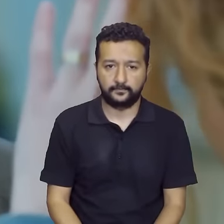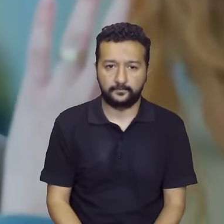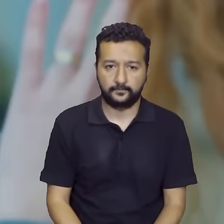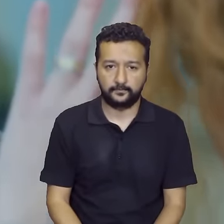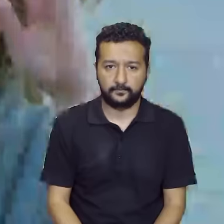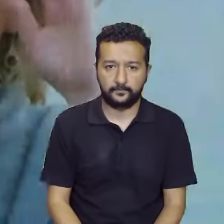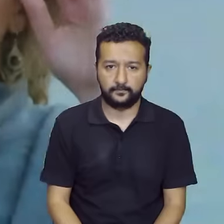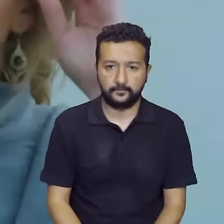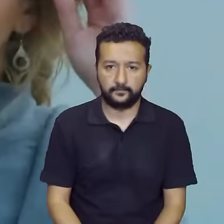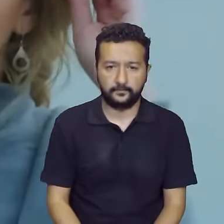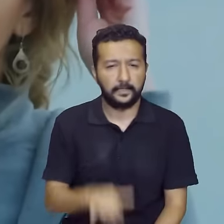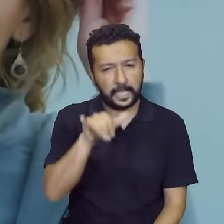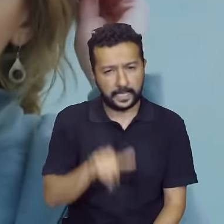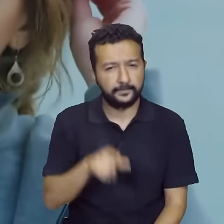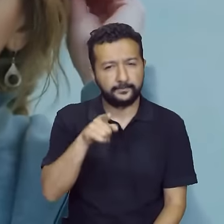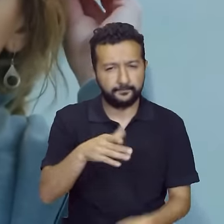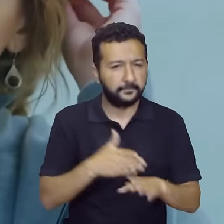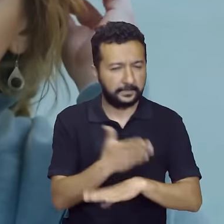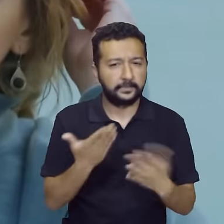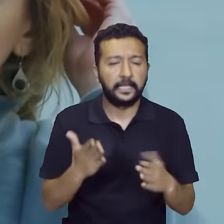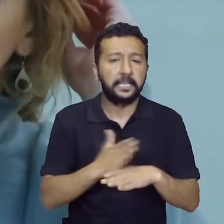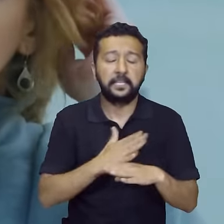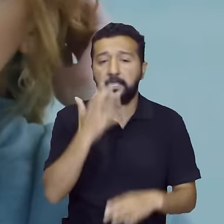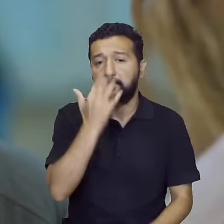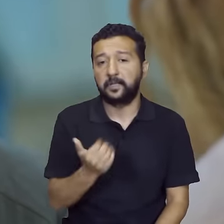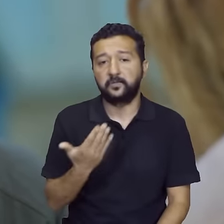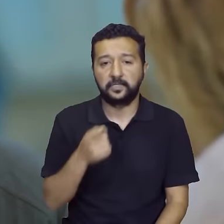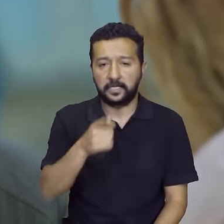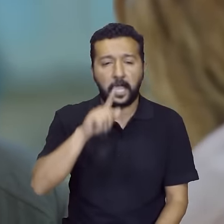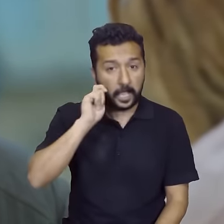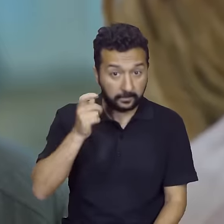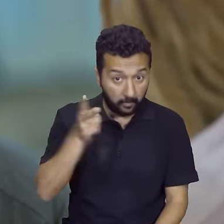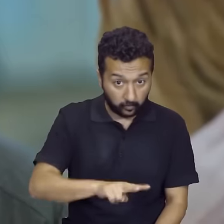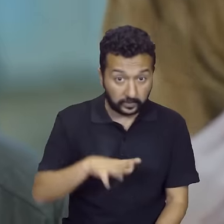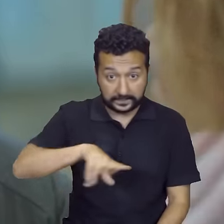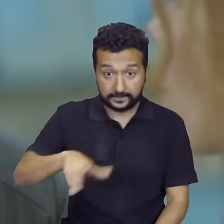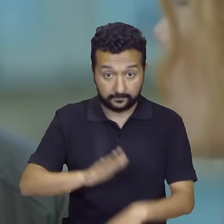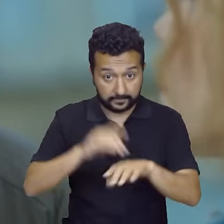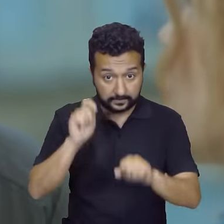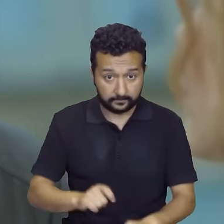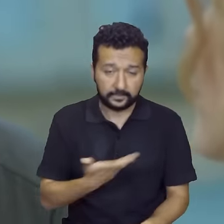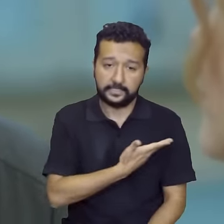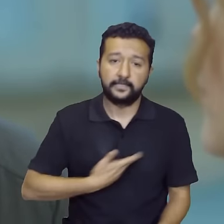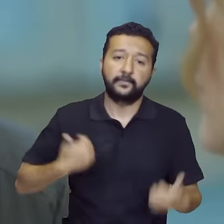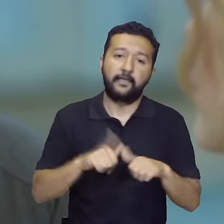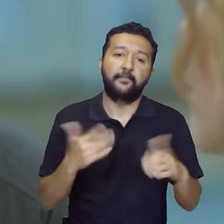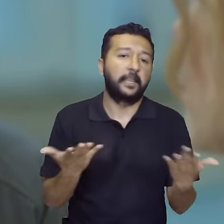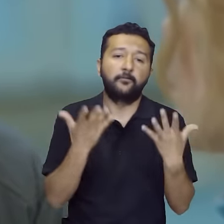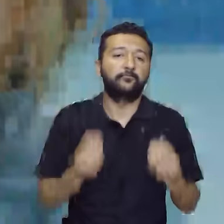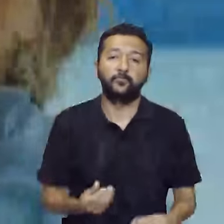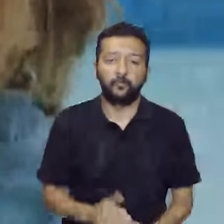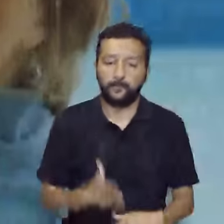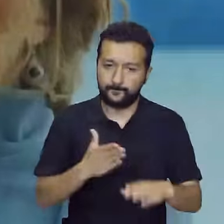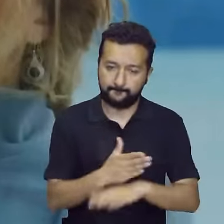itip yanağını okşadı. Haklısın aslında. Niye bekliyoruz ki? Adam mı öldürdük? Hırsızlık mı yaptık? Sevdik, evlendik. Ne var